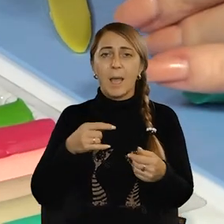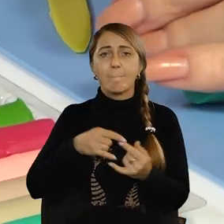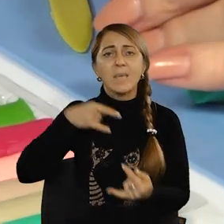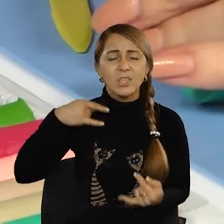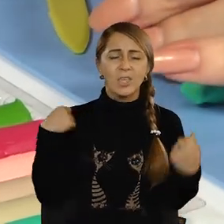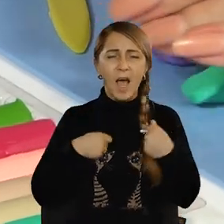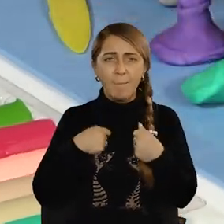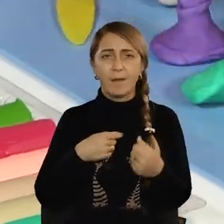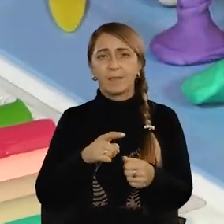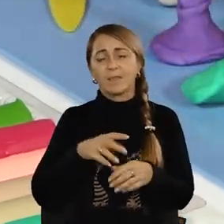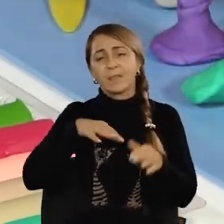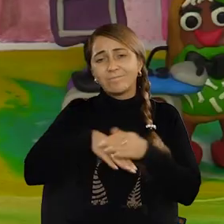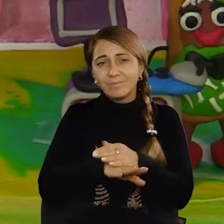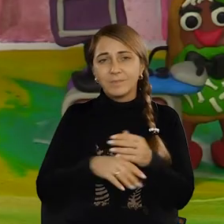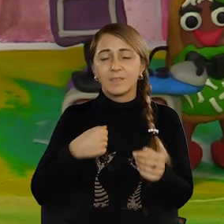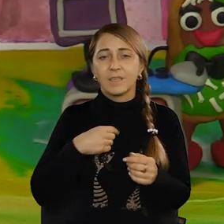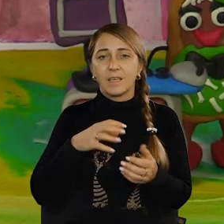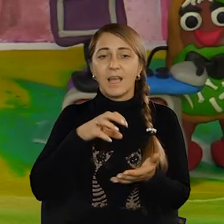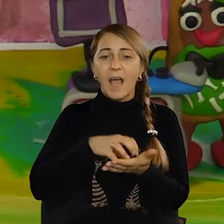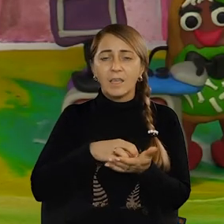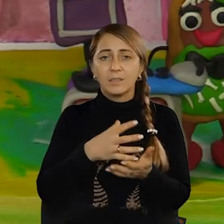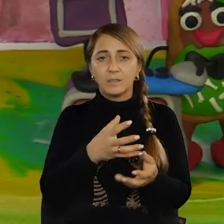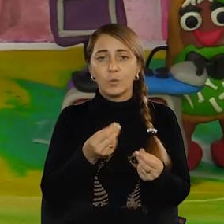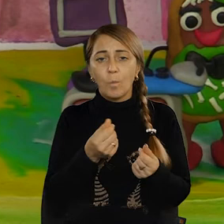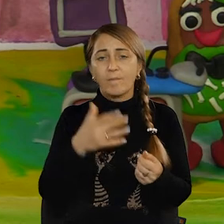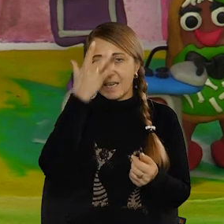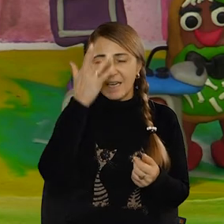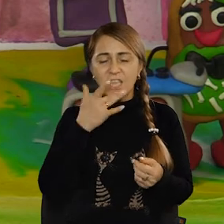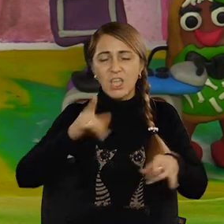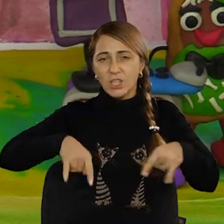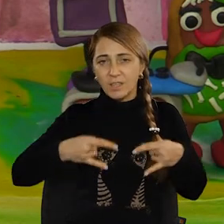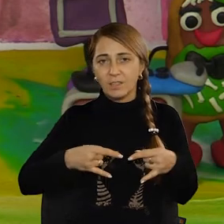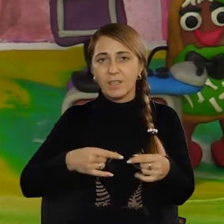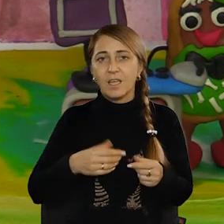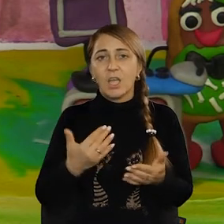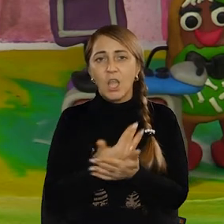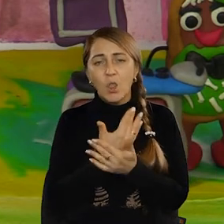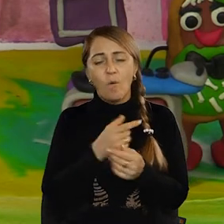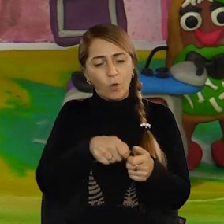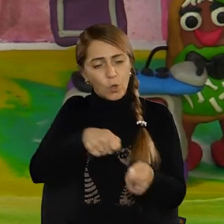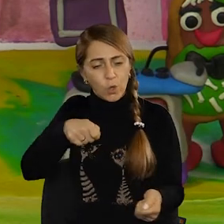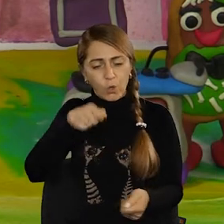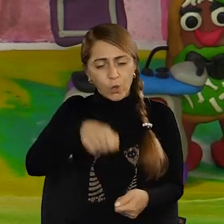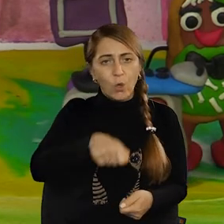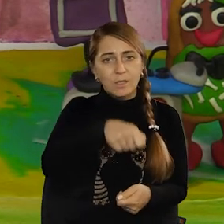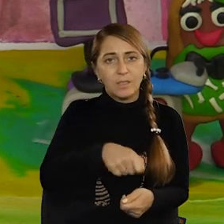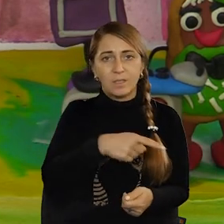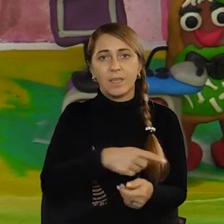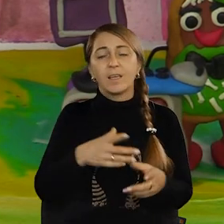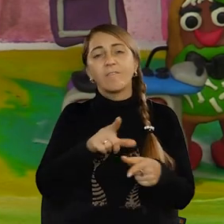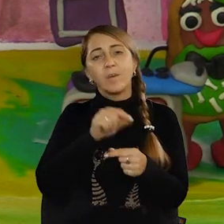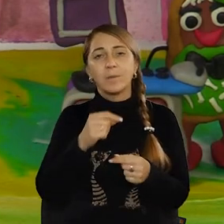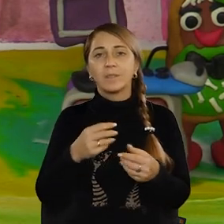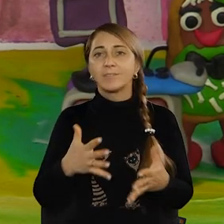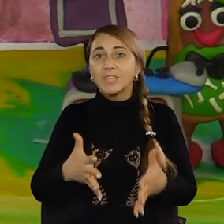піжами, капці. Кексик придбав собі літні штани та нову модну тростину, а шоколадка в додачу вибрала яскраві